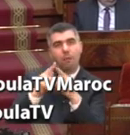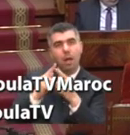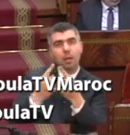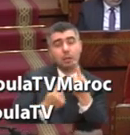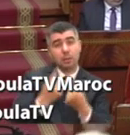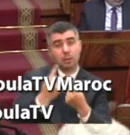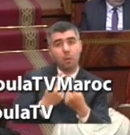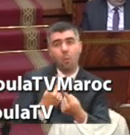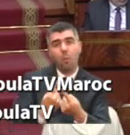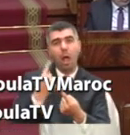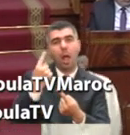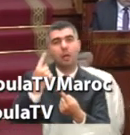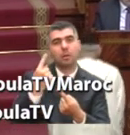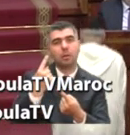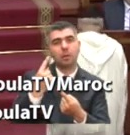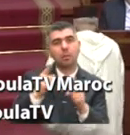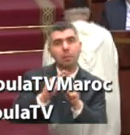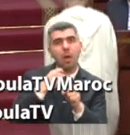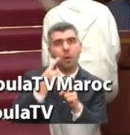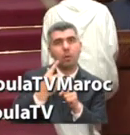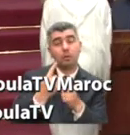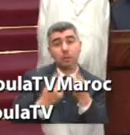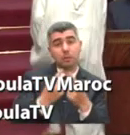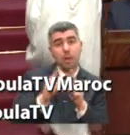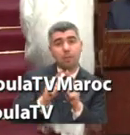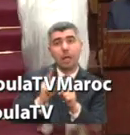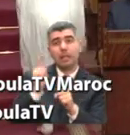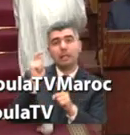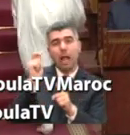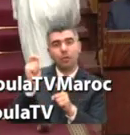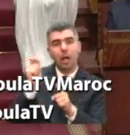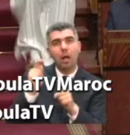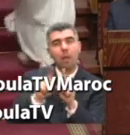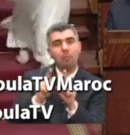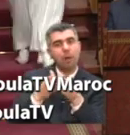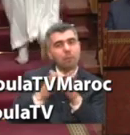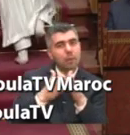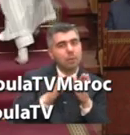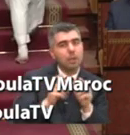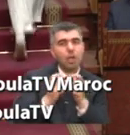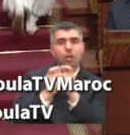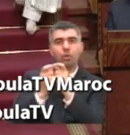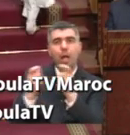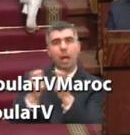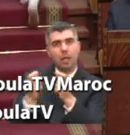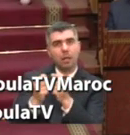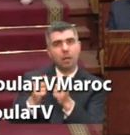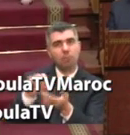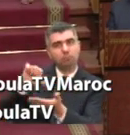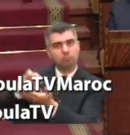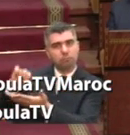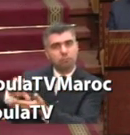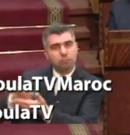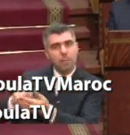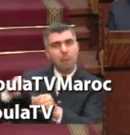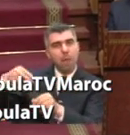موجودة شركة واحدة، مثلا الجانب ديال الشمال، يجب فتح التنافسية لمجموعة ديال المحطات ديال الوقود